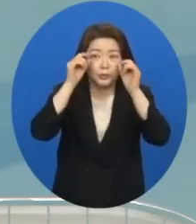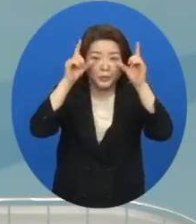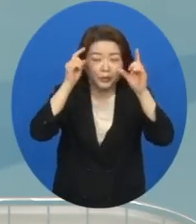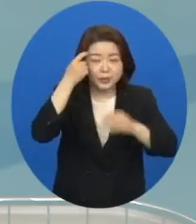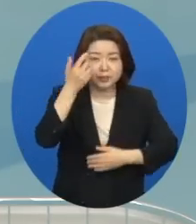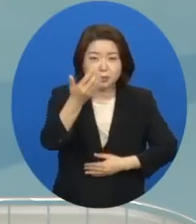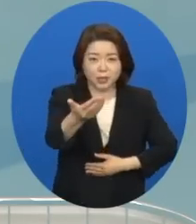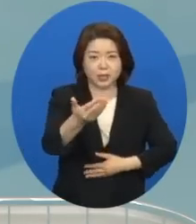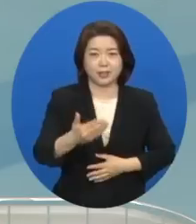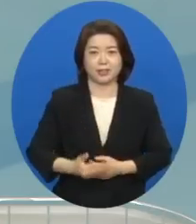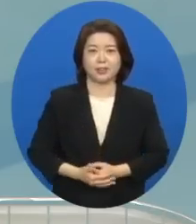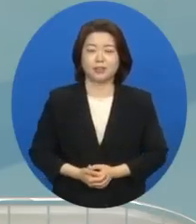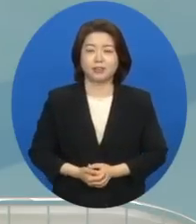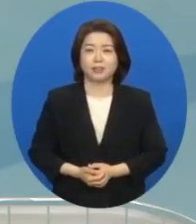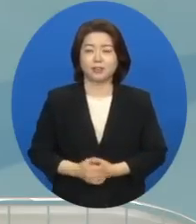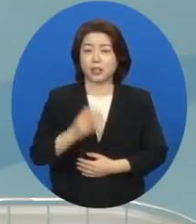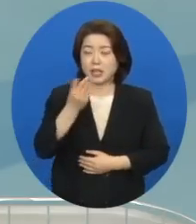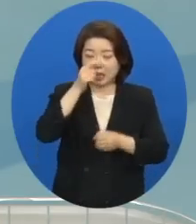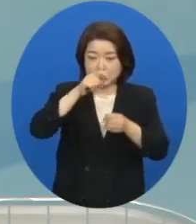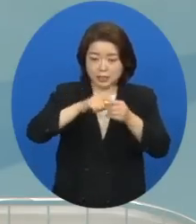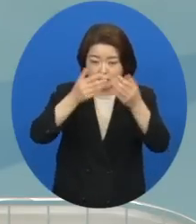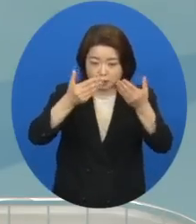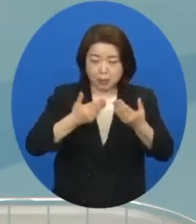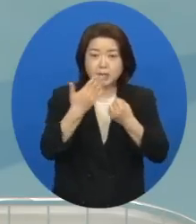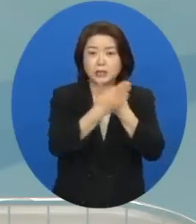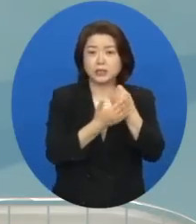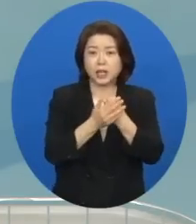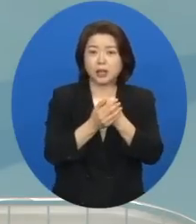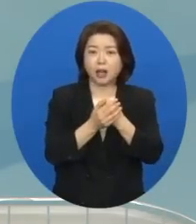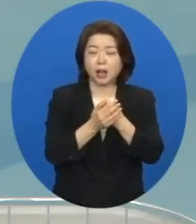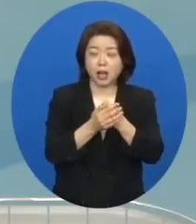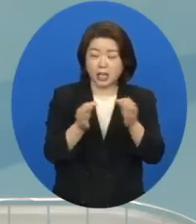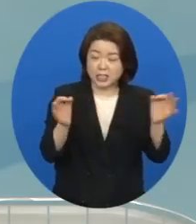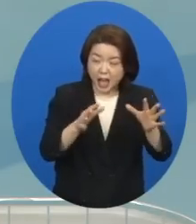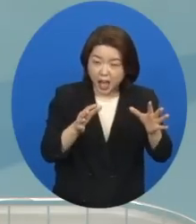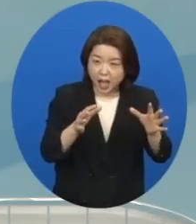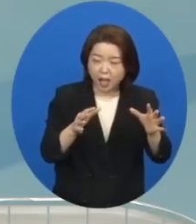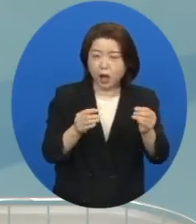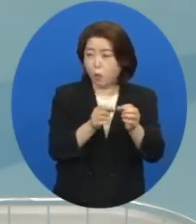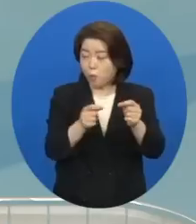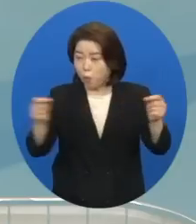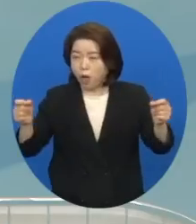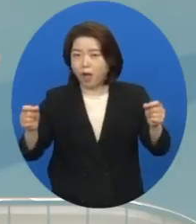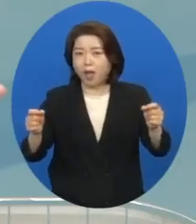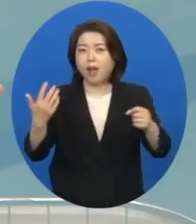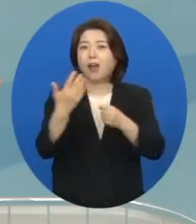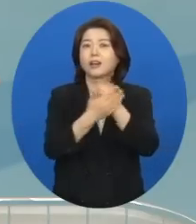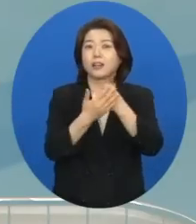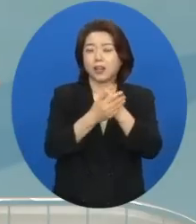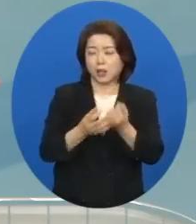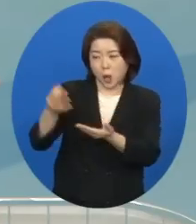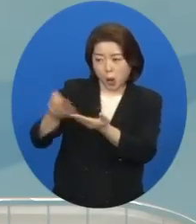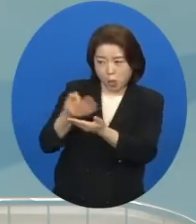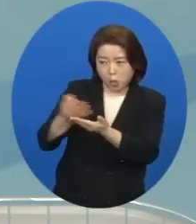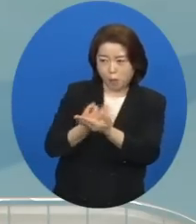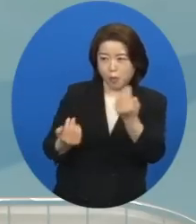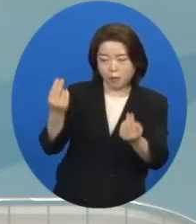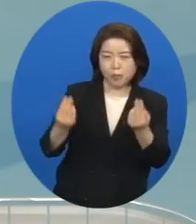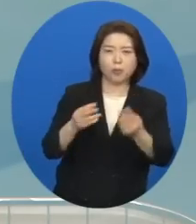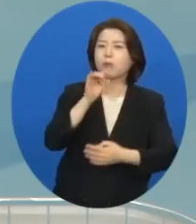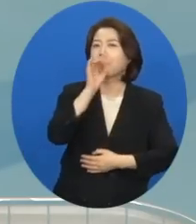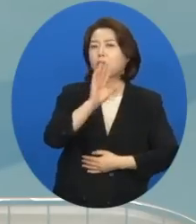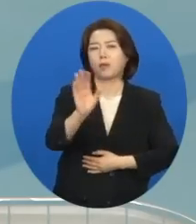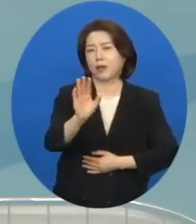같아요? 성찬 받은 은혜가 얼마나 놀라운 은혜인지. 돈 버는 것과